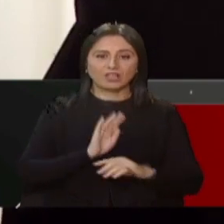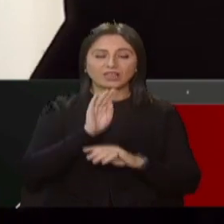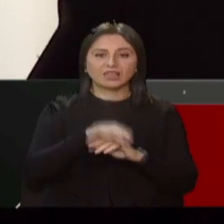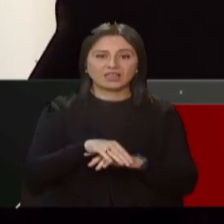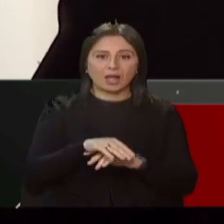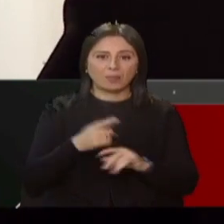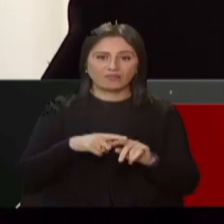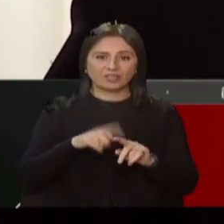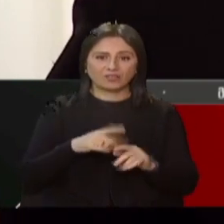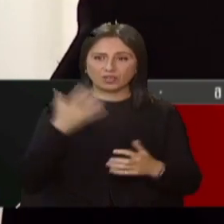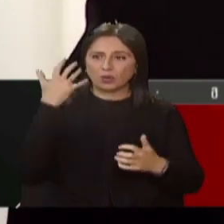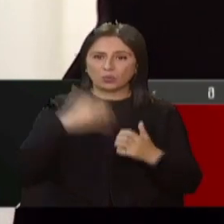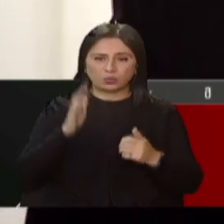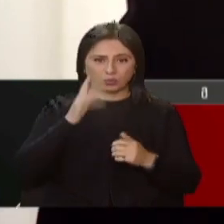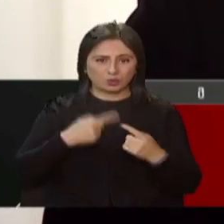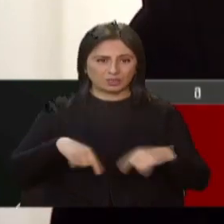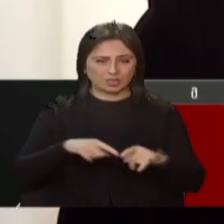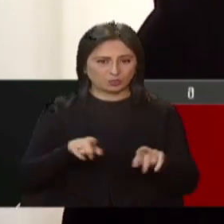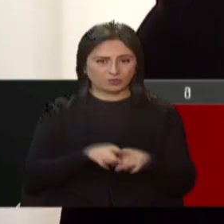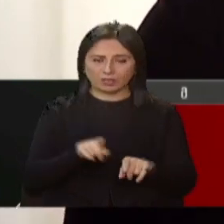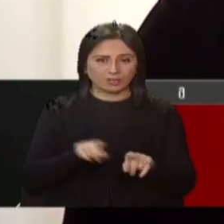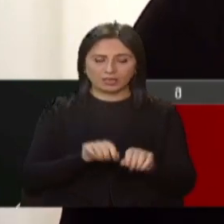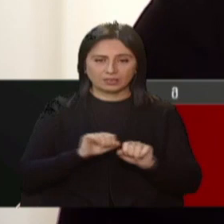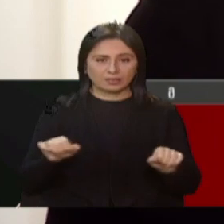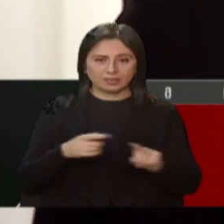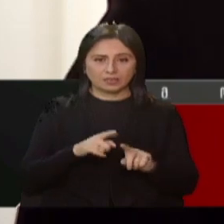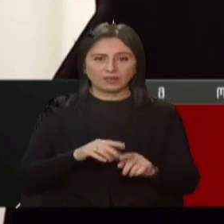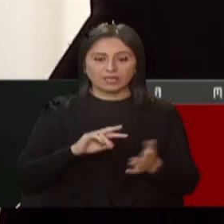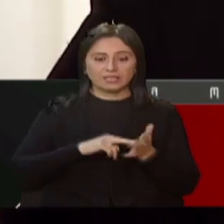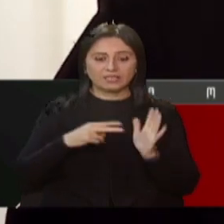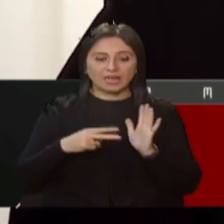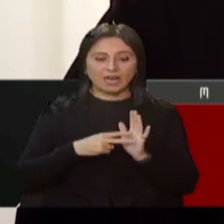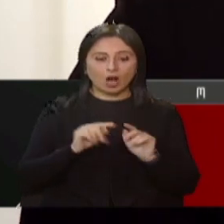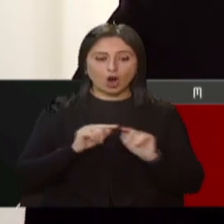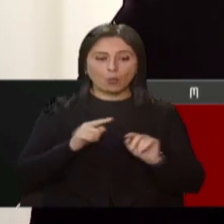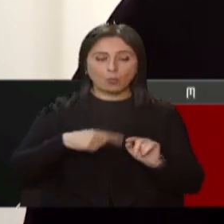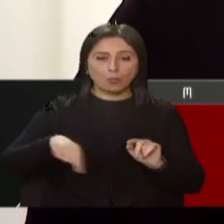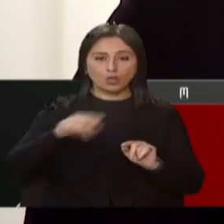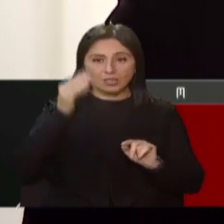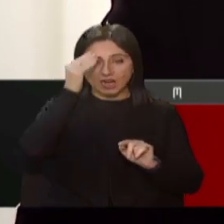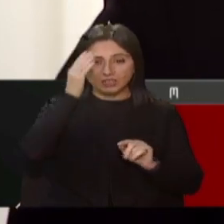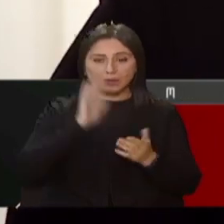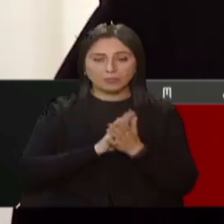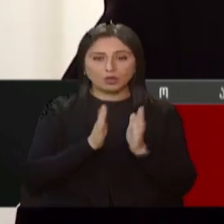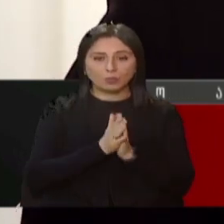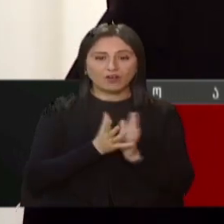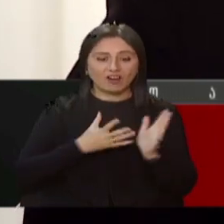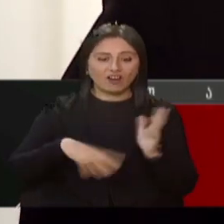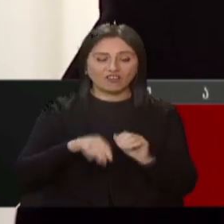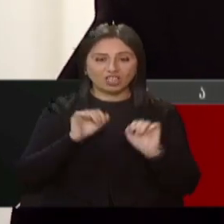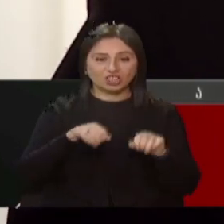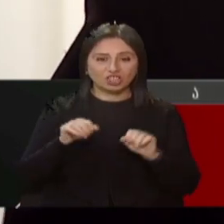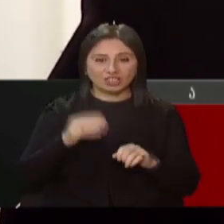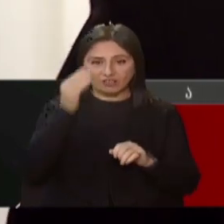დამატებით ინჰილიზმი არ უნდა გამოიწვიოთ საზოგადოებაში. ამიტომ მე ვფიქრობ, რომ საერთო სტრატეგიის, ოპოზიციური სტრატეგიის არსებობის პირობებში ყველა